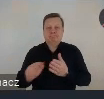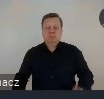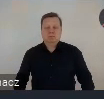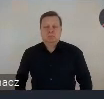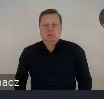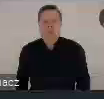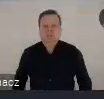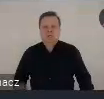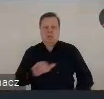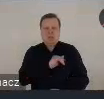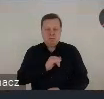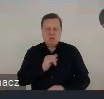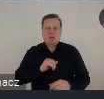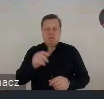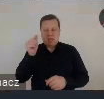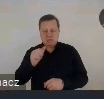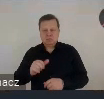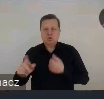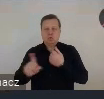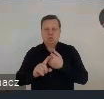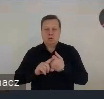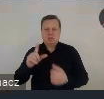imię, nazwisko i numer PESEL osoby, która